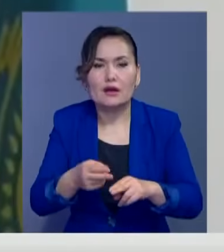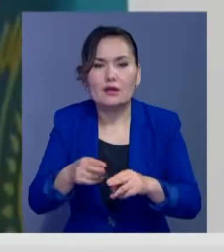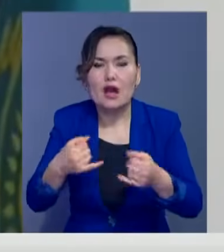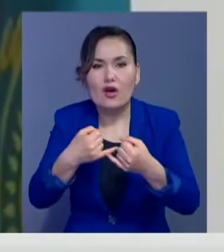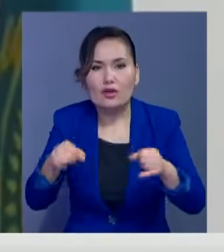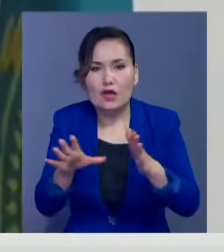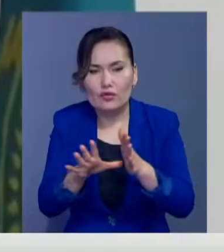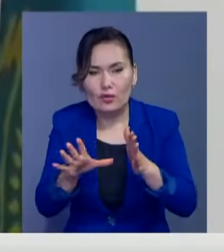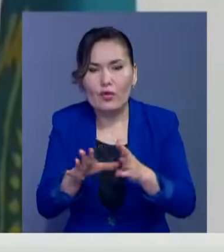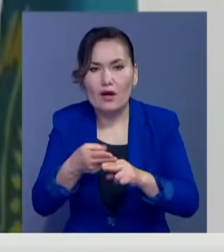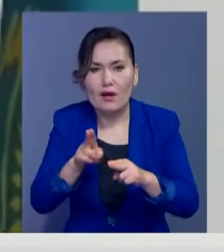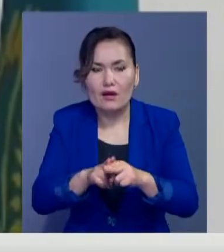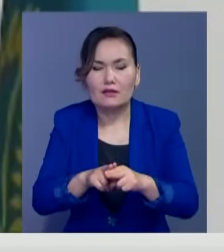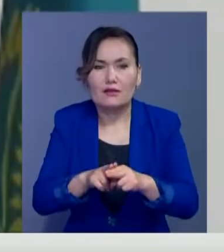тудырды.